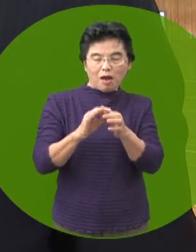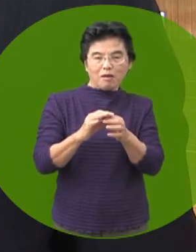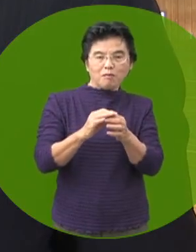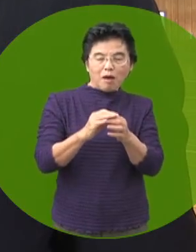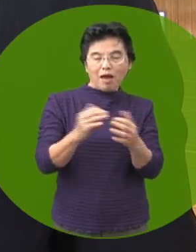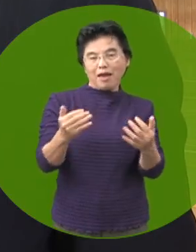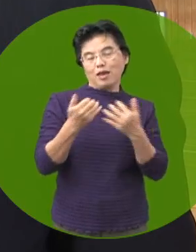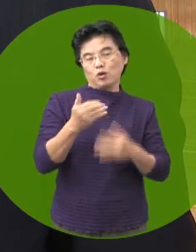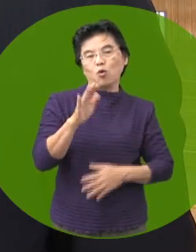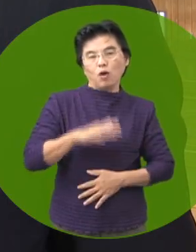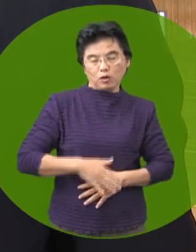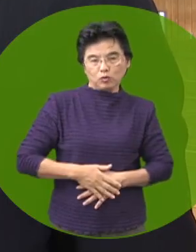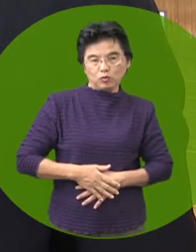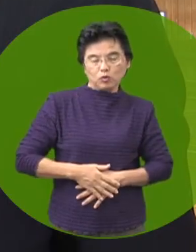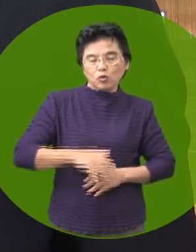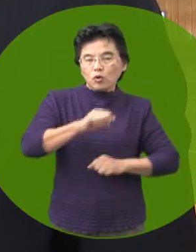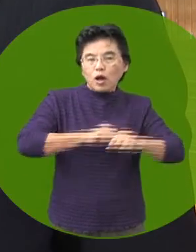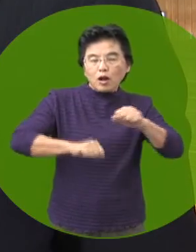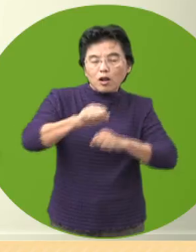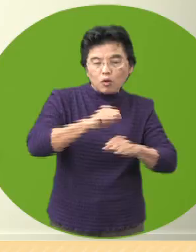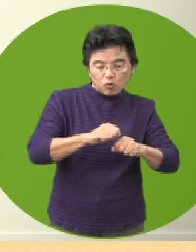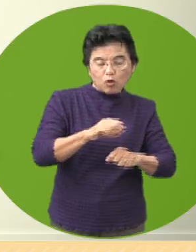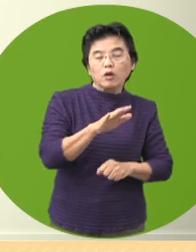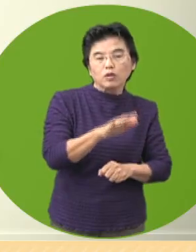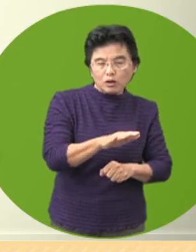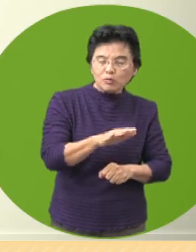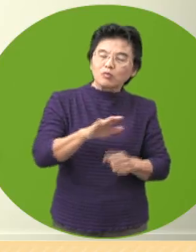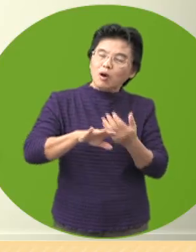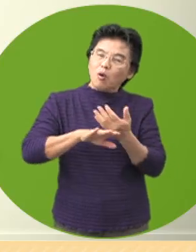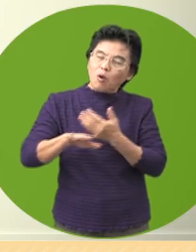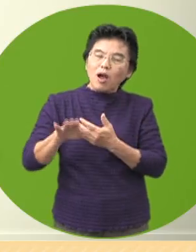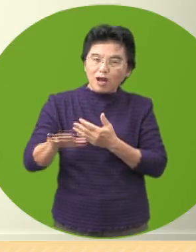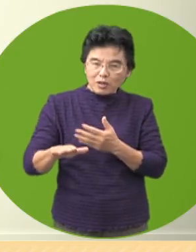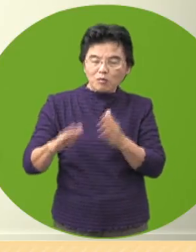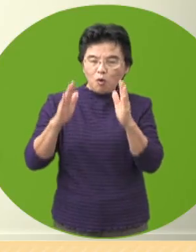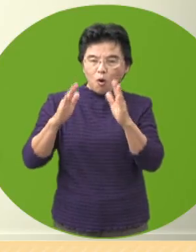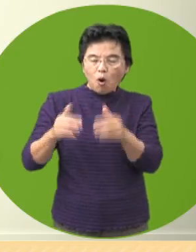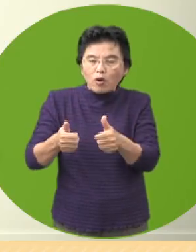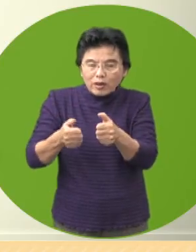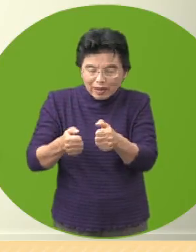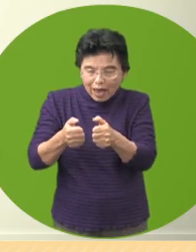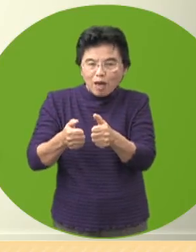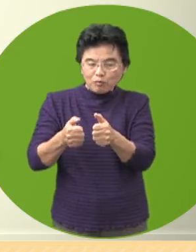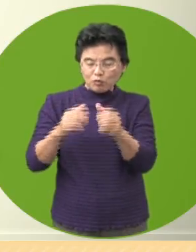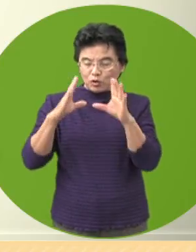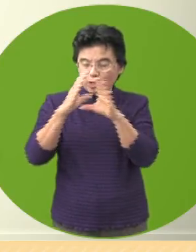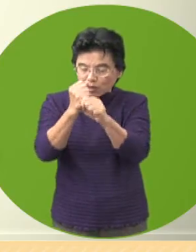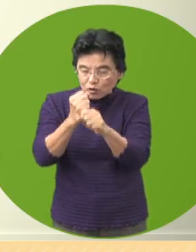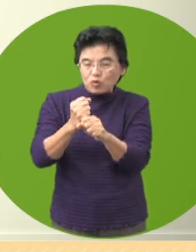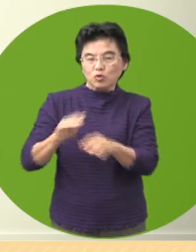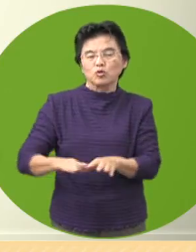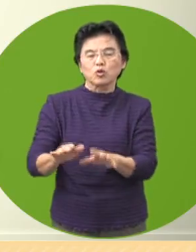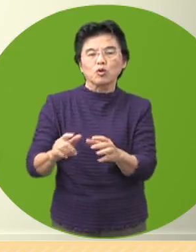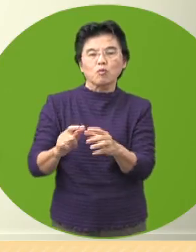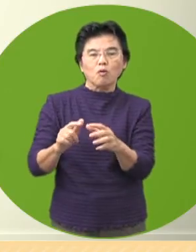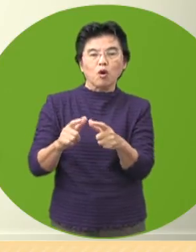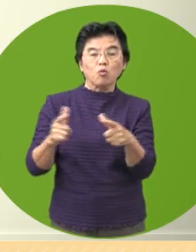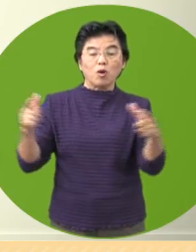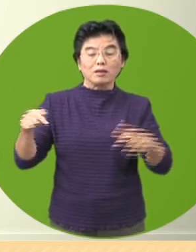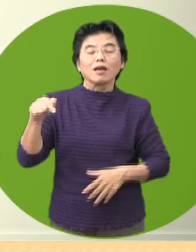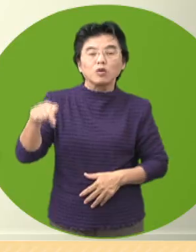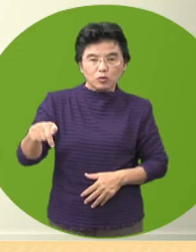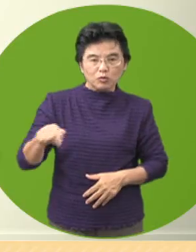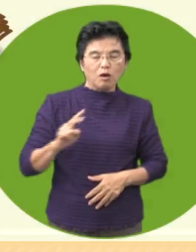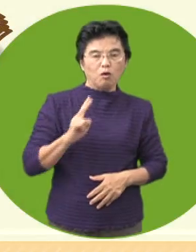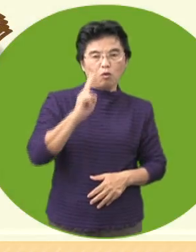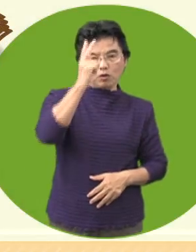最近は体を動かすというよりも、家にこもってゲームに熱中する子どもが多いと言いますからね。 はい、実は沖